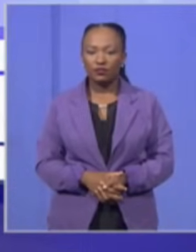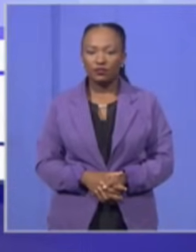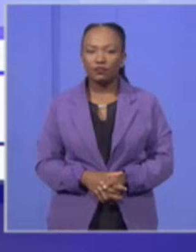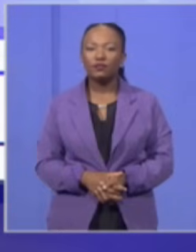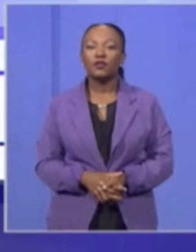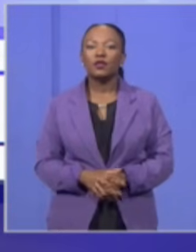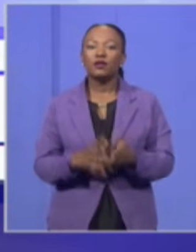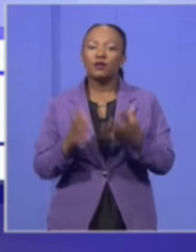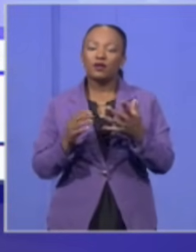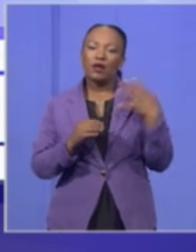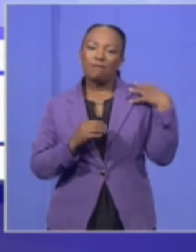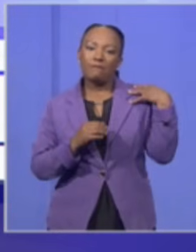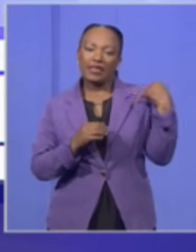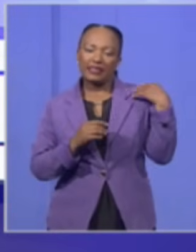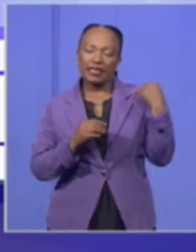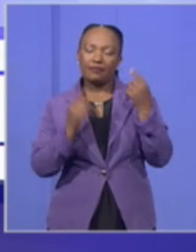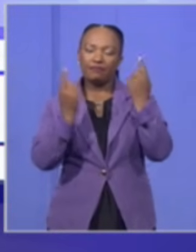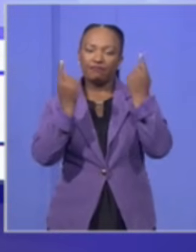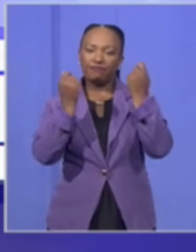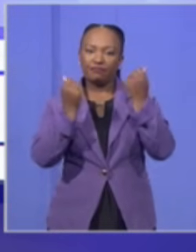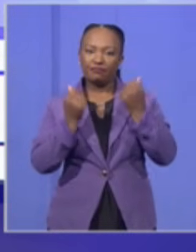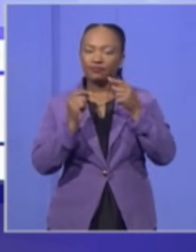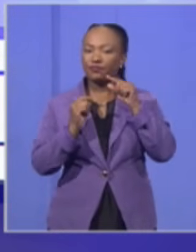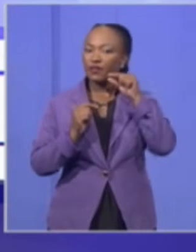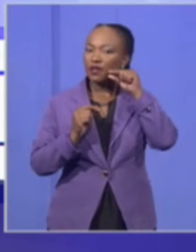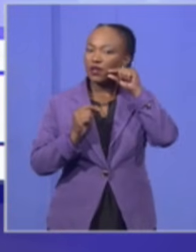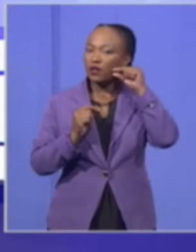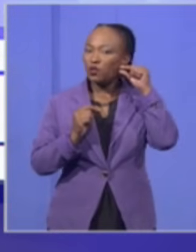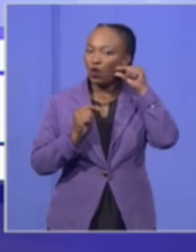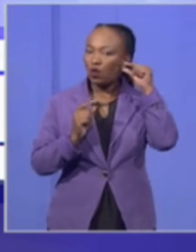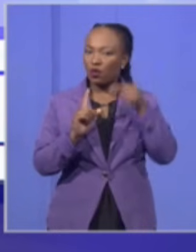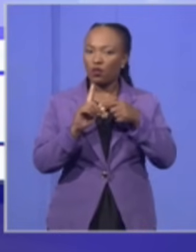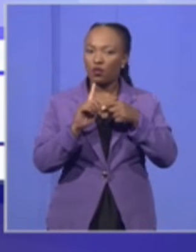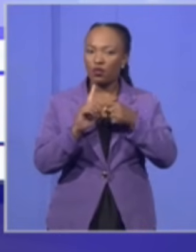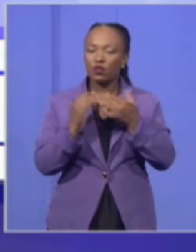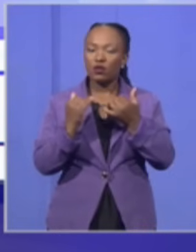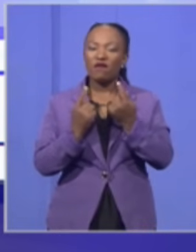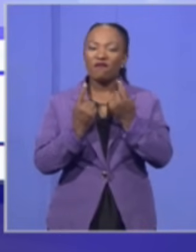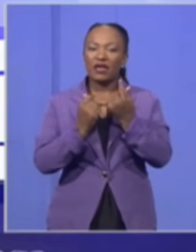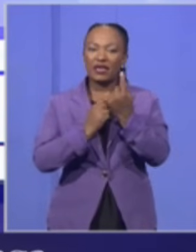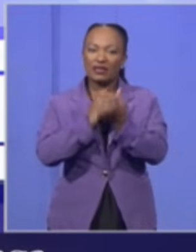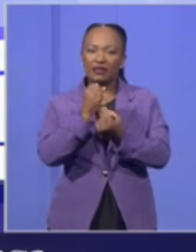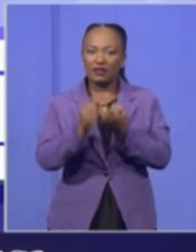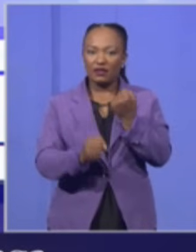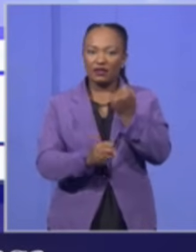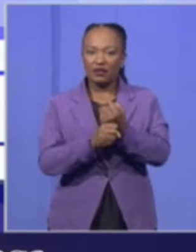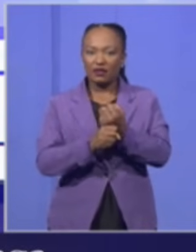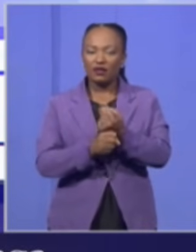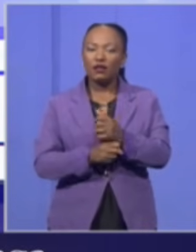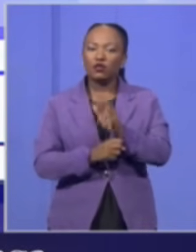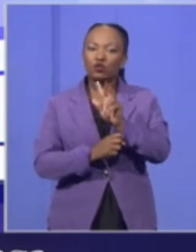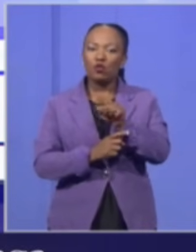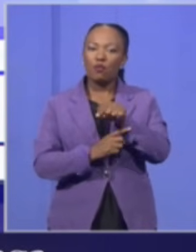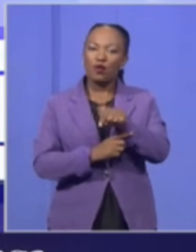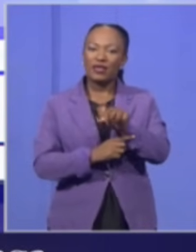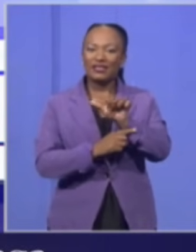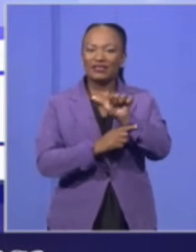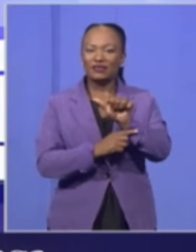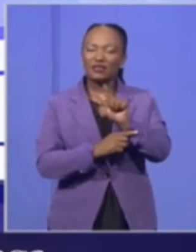Tona ya matlotlo Enoch Godongwana o adile ditekanyetšo tša ngwaga wa ditšhelete tša go balelwa go diranta tše trilione tše